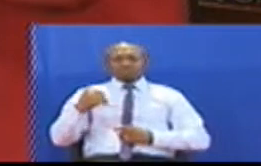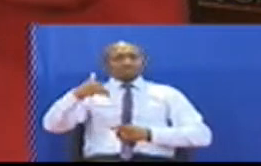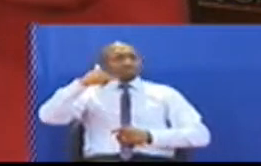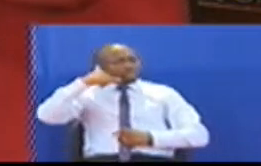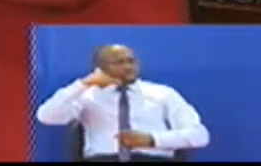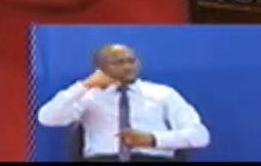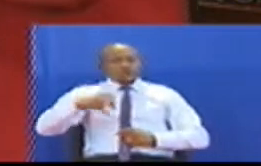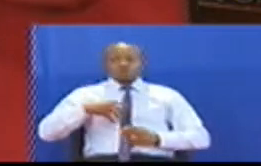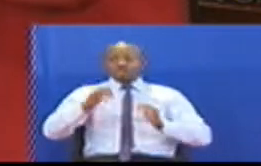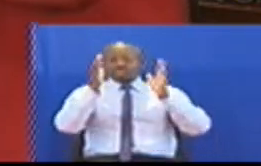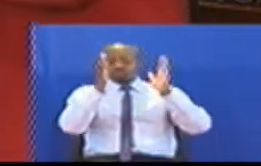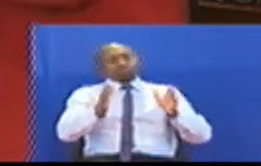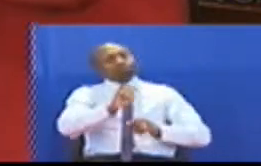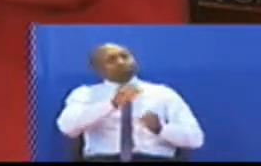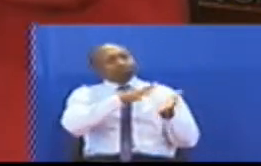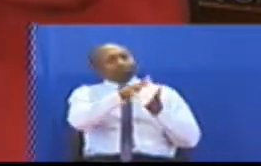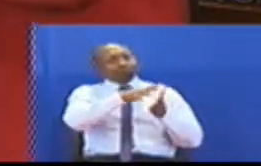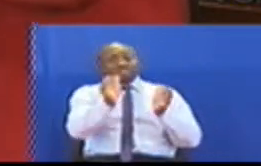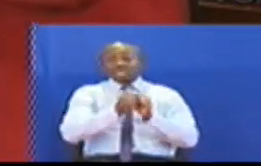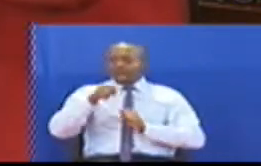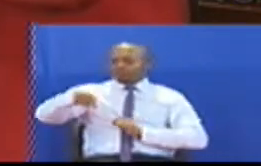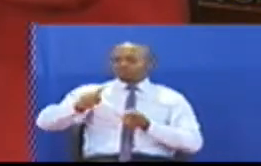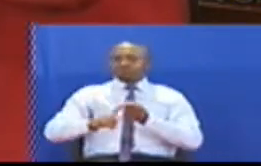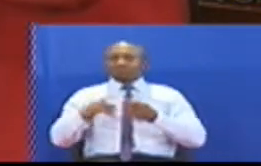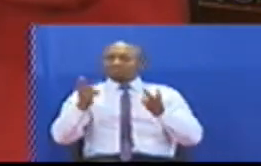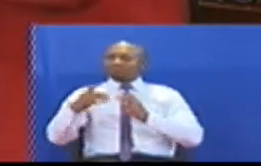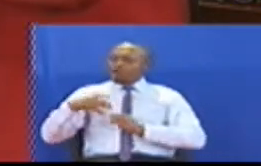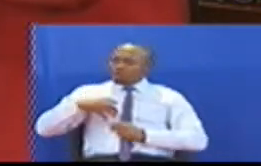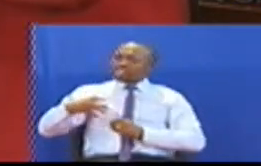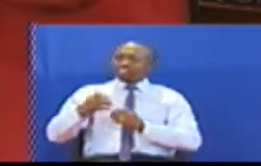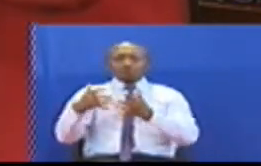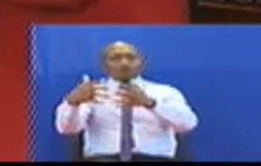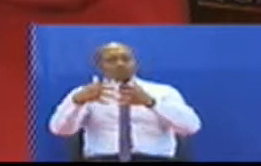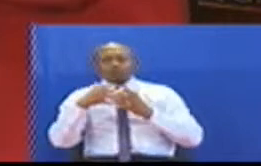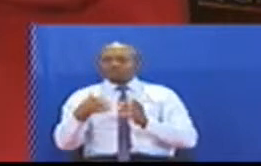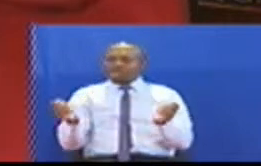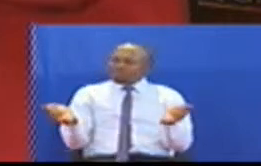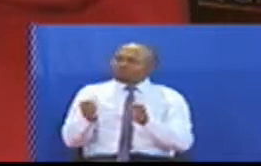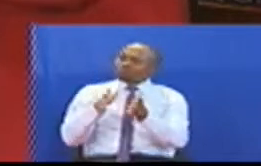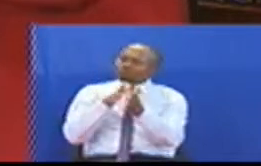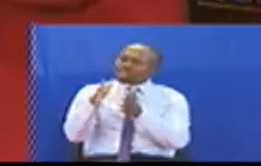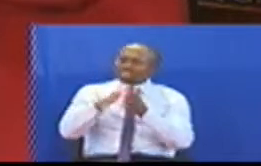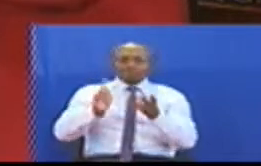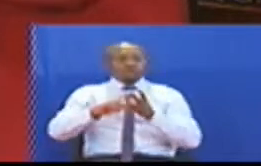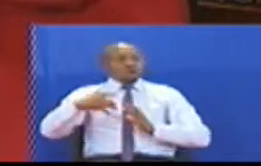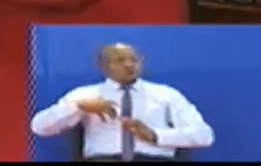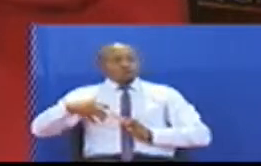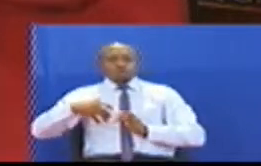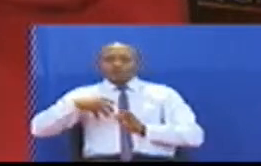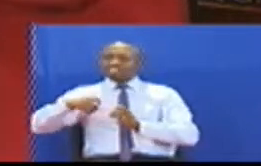Mkuu. Nikamueleza jambo hili, nilimpigia Mheshimiwa Waziri wa Uvuvi na Mifugo, nikampigia Mheshimiwa Waziri wa Viwanda na